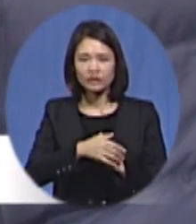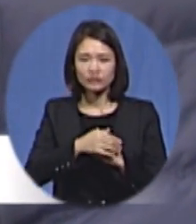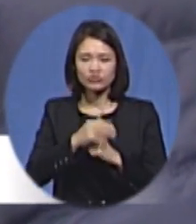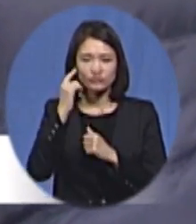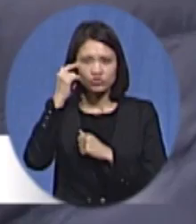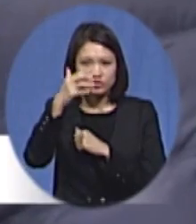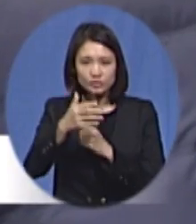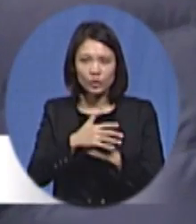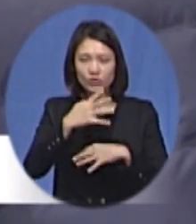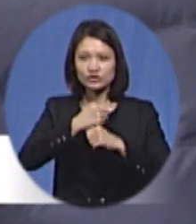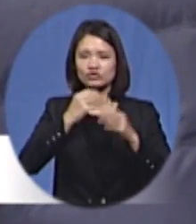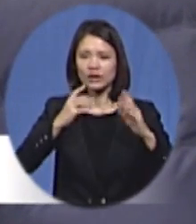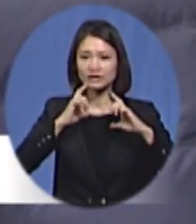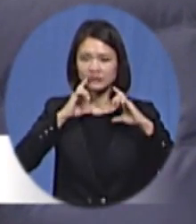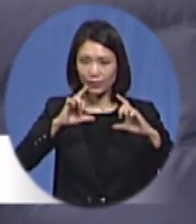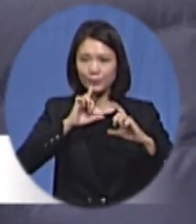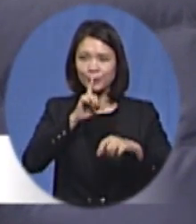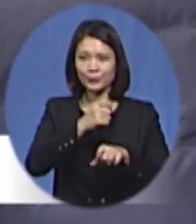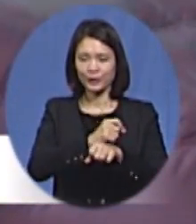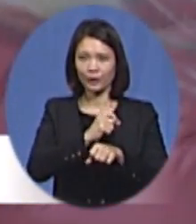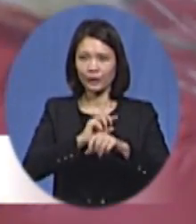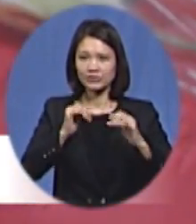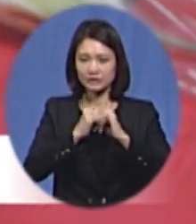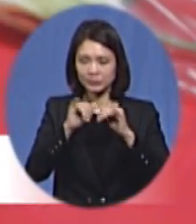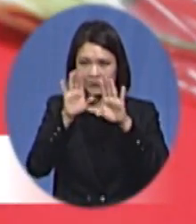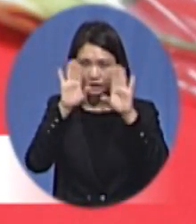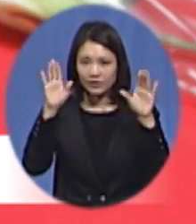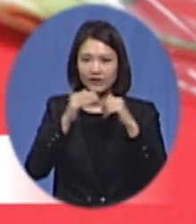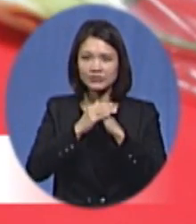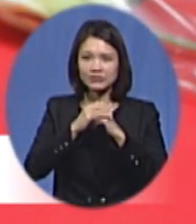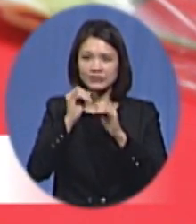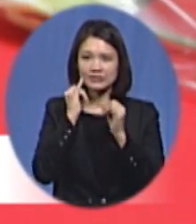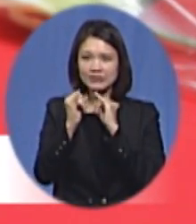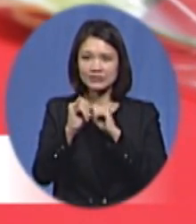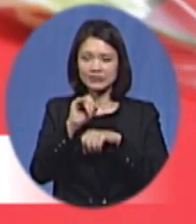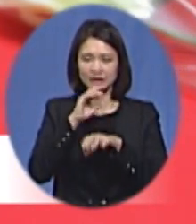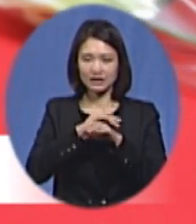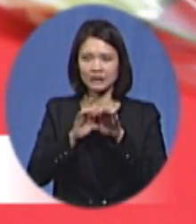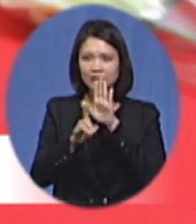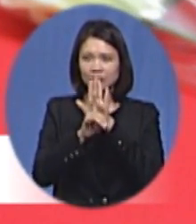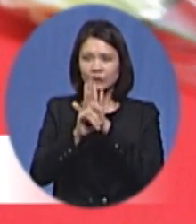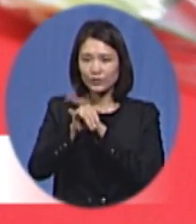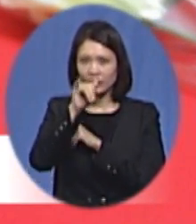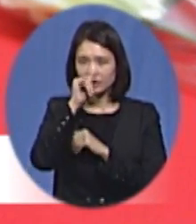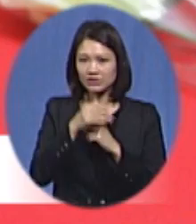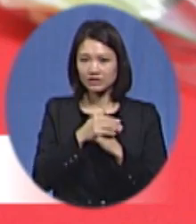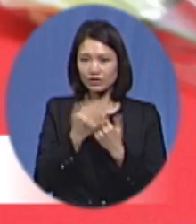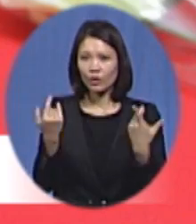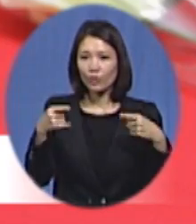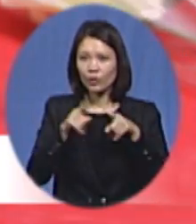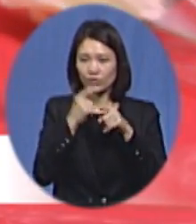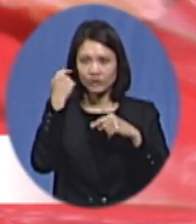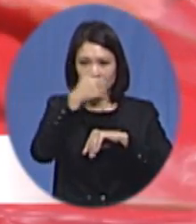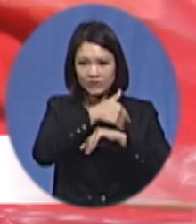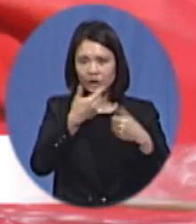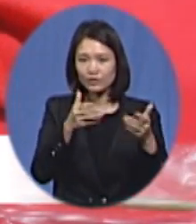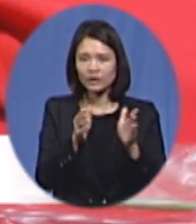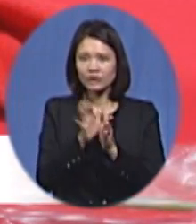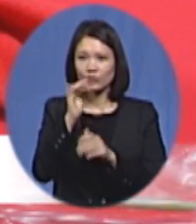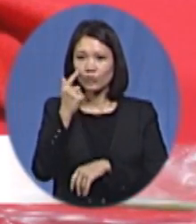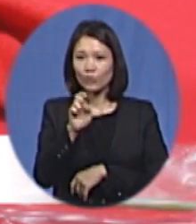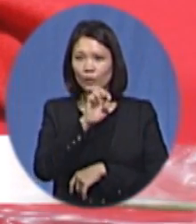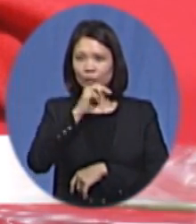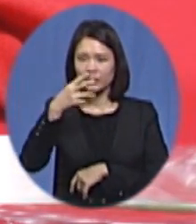추모주간을 선포하고 시민추모관 개관을 알리는 기자회견을 열었습니다. 공동기획단은 홈리스